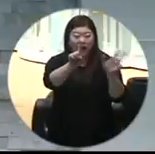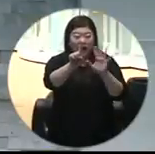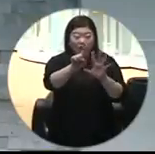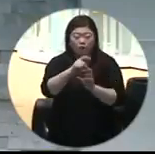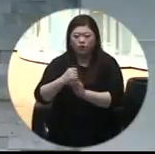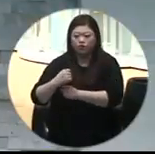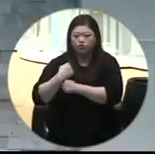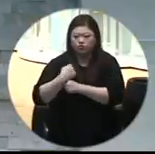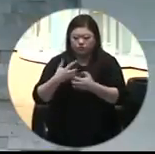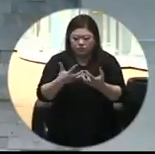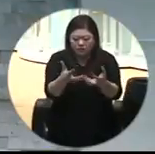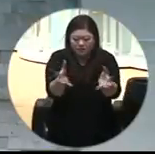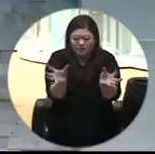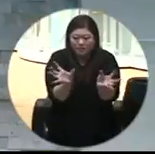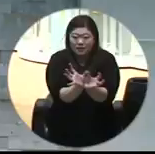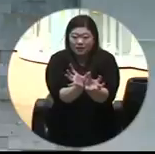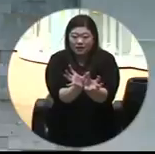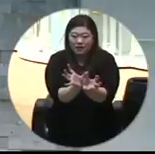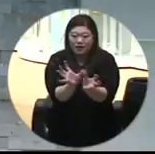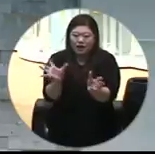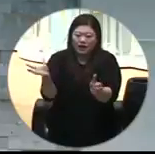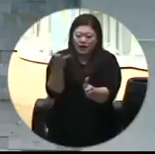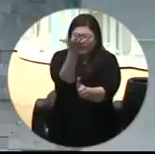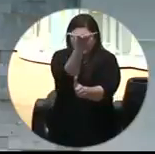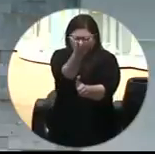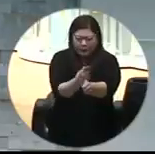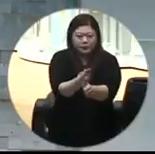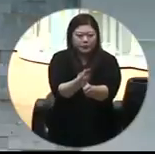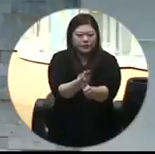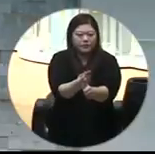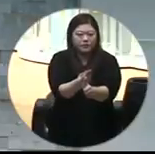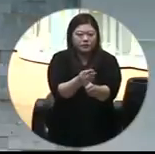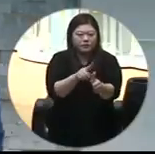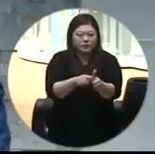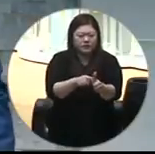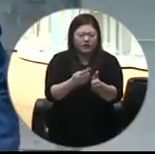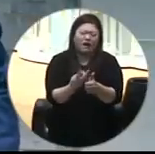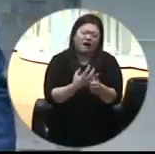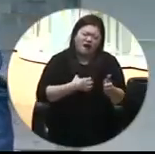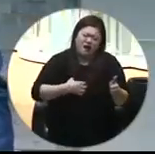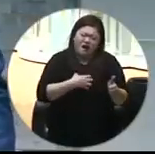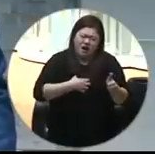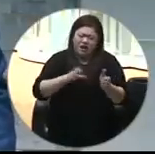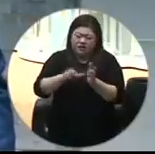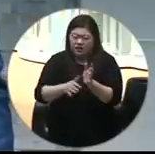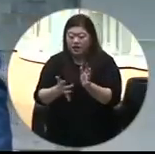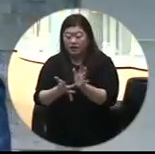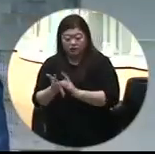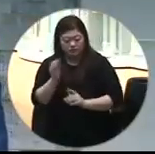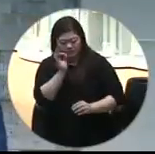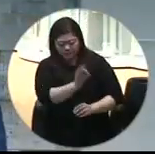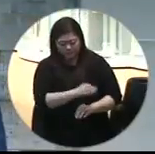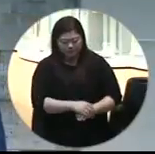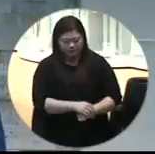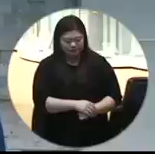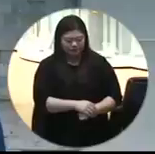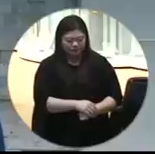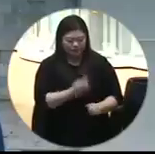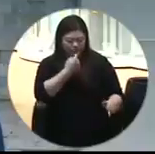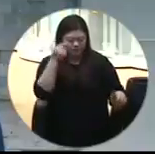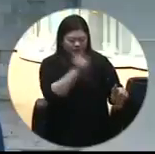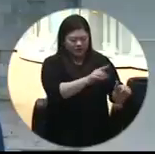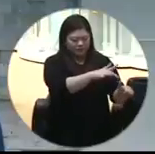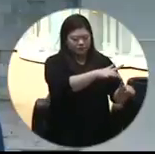고통받고 있는 귀신, 이 사람을 귀신을 쫓아내면서 그 사람을